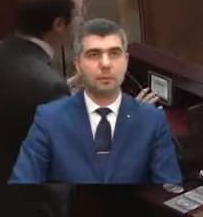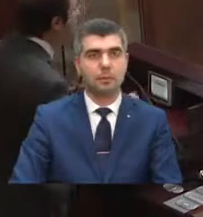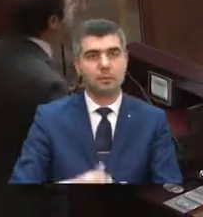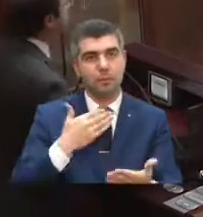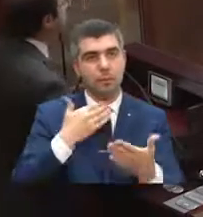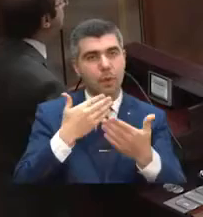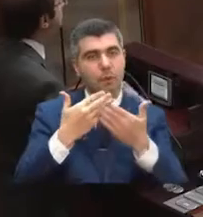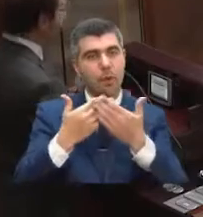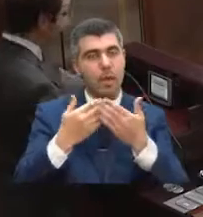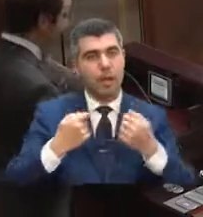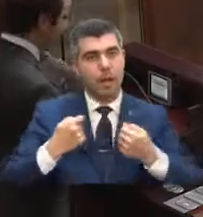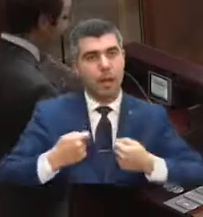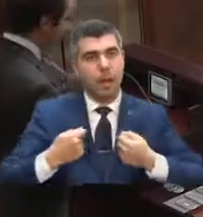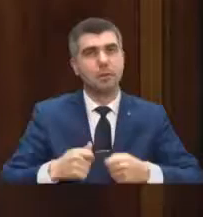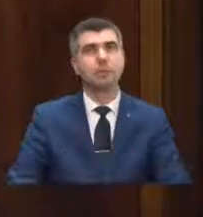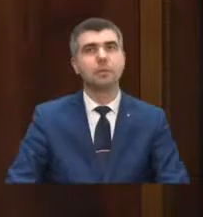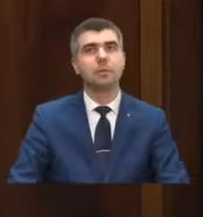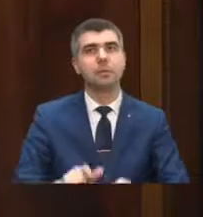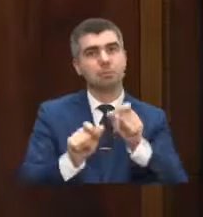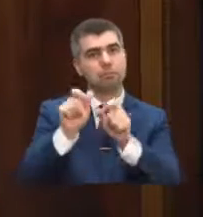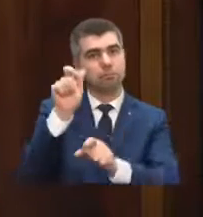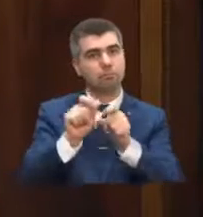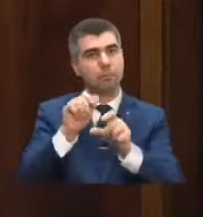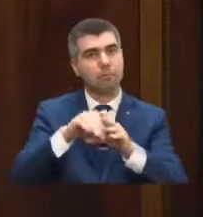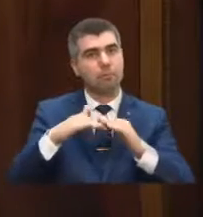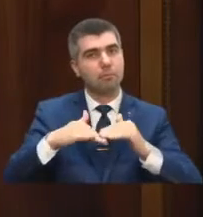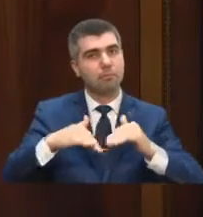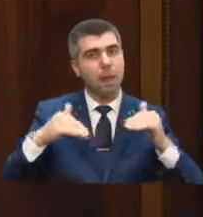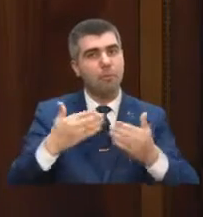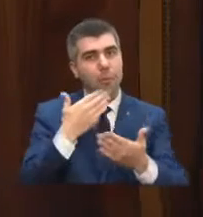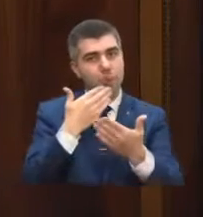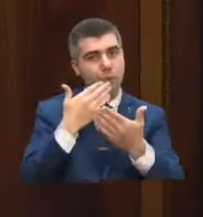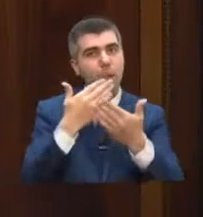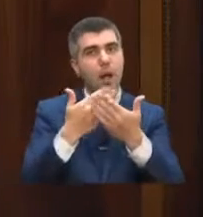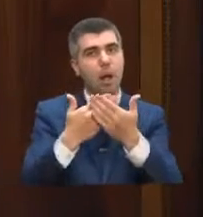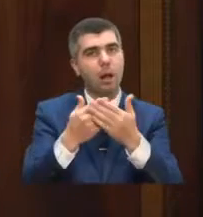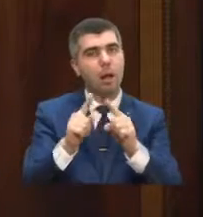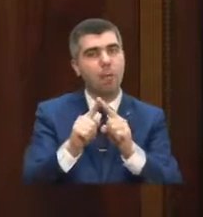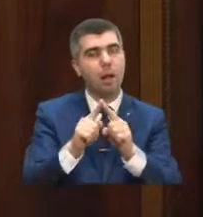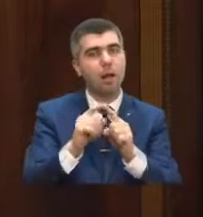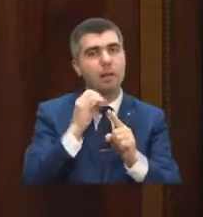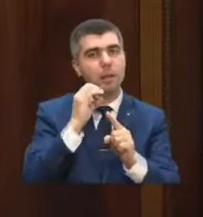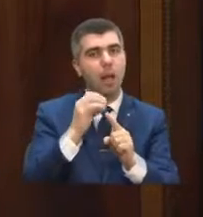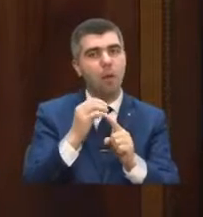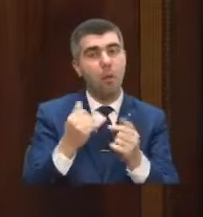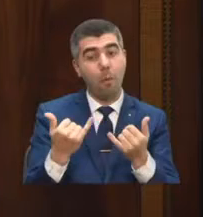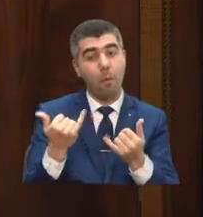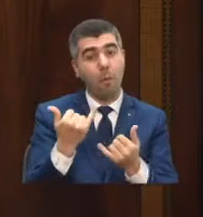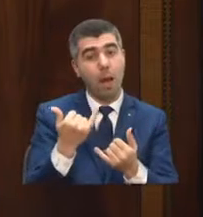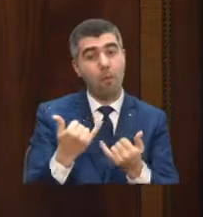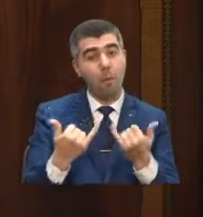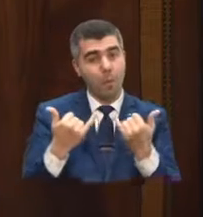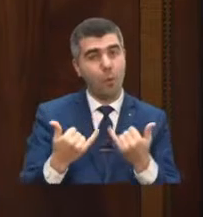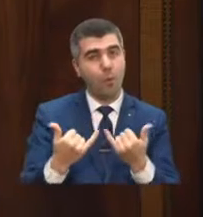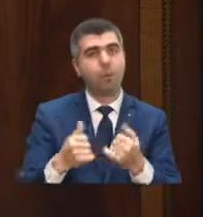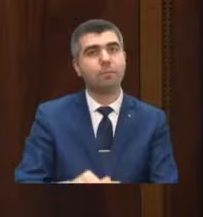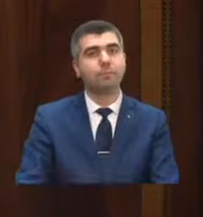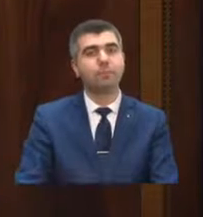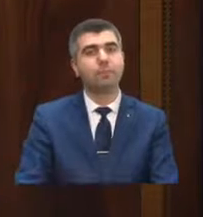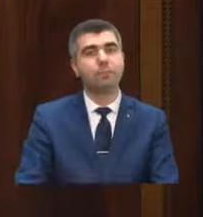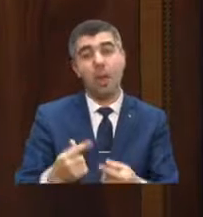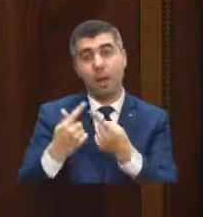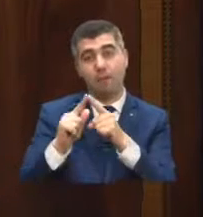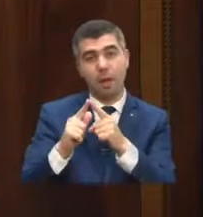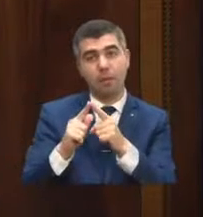شكرا سيد رئيس. السيدات والسادة النواب، أشكركم على تناول هذا الموضوع الذي من خلالكم